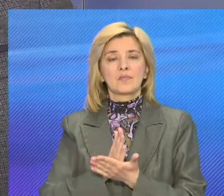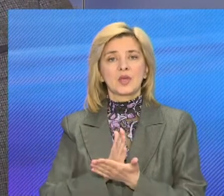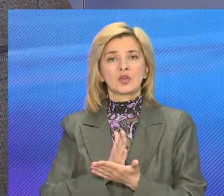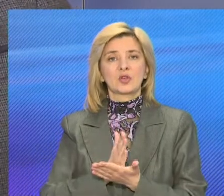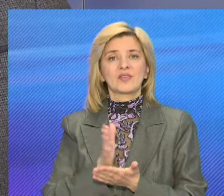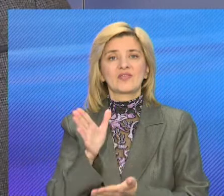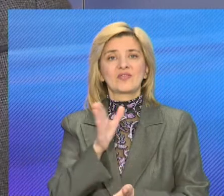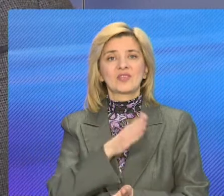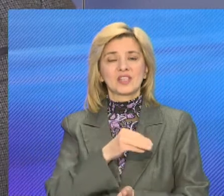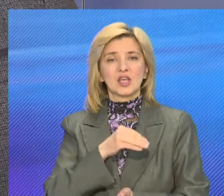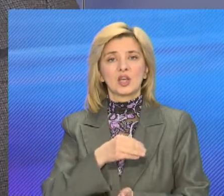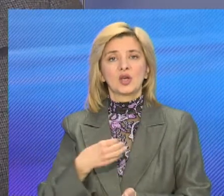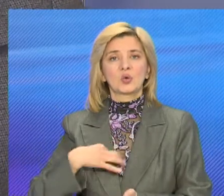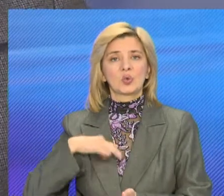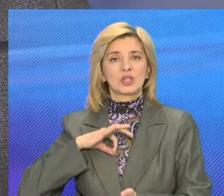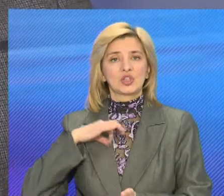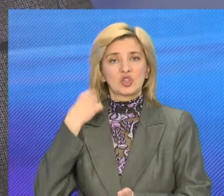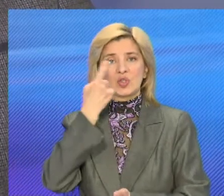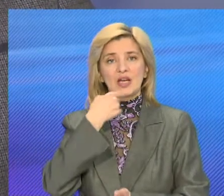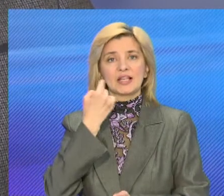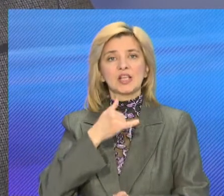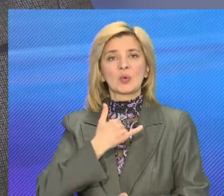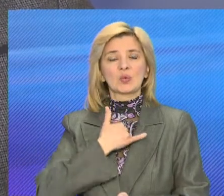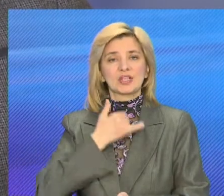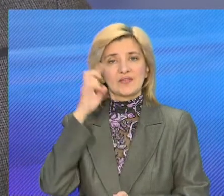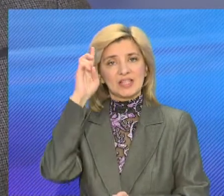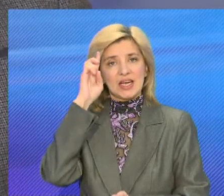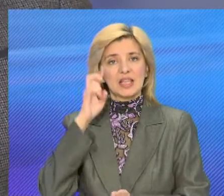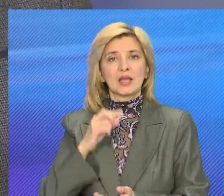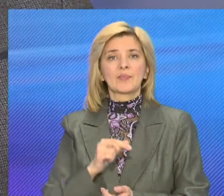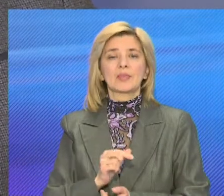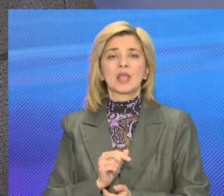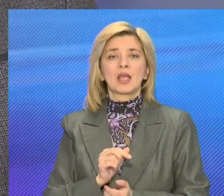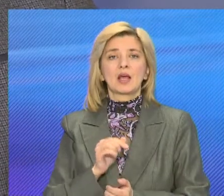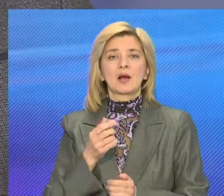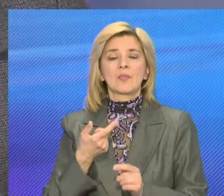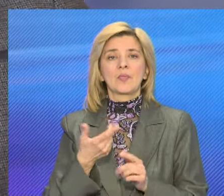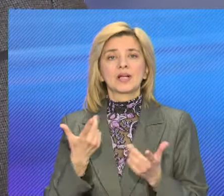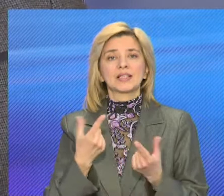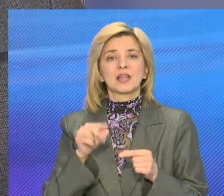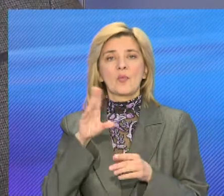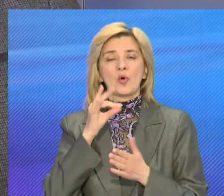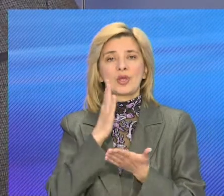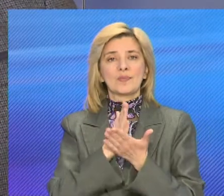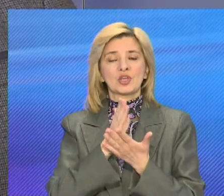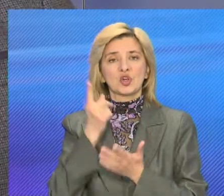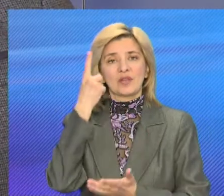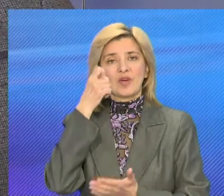все юридические лица у нас в стране, поэтому где-то по вот имеющейся информации